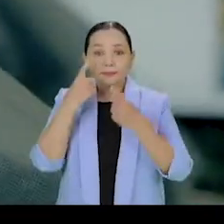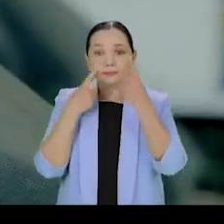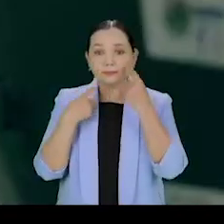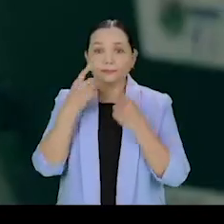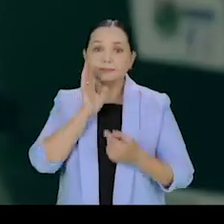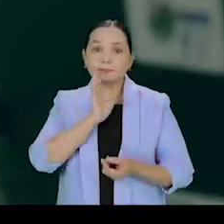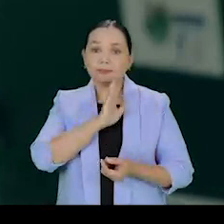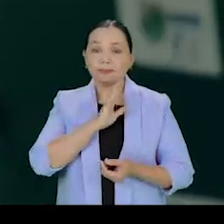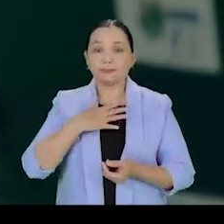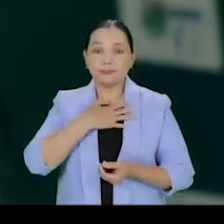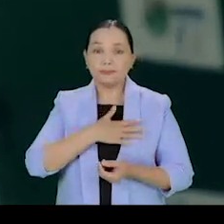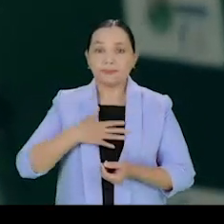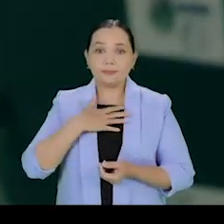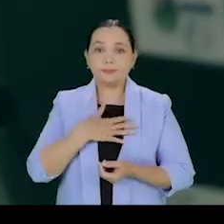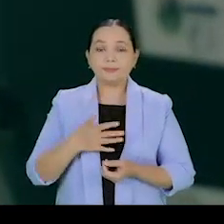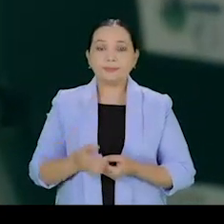Alo. Alo, assalamu alaykum.